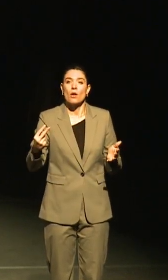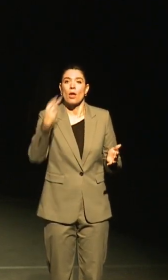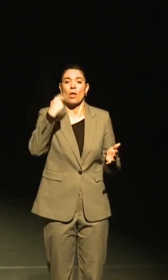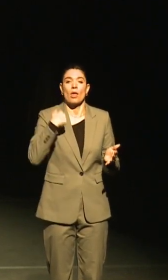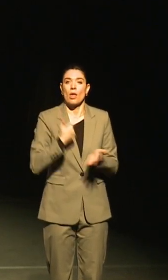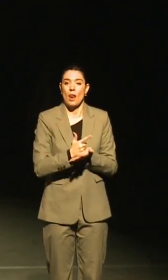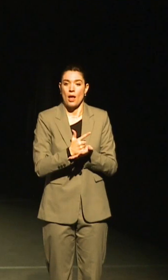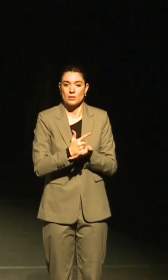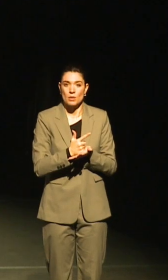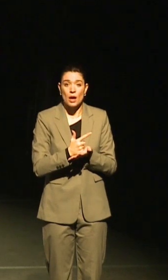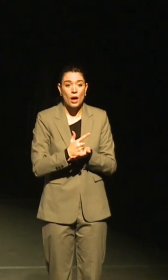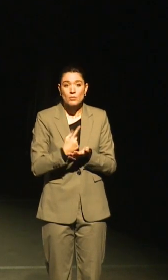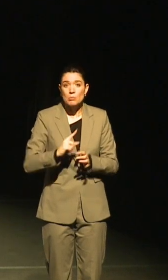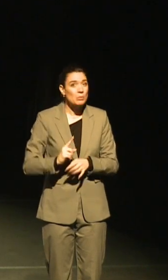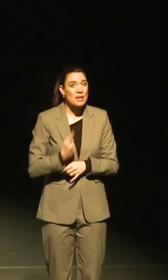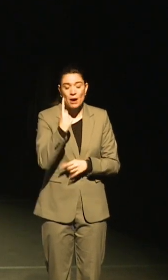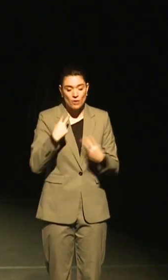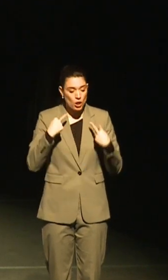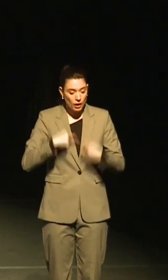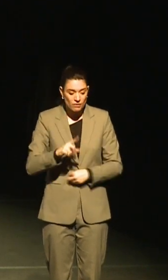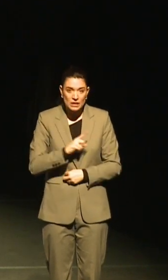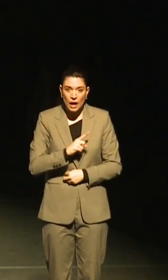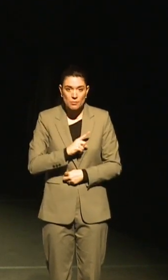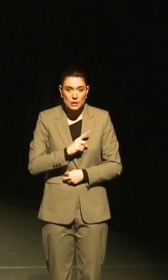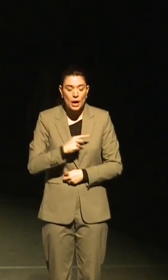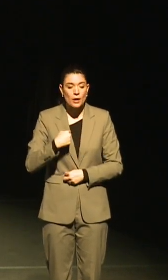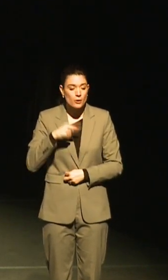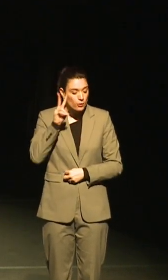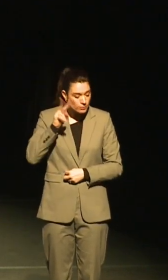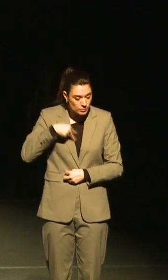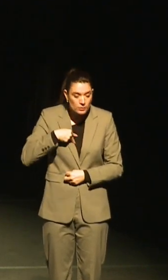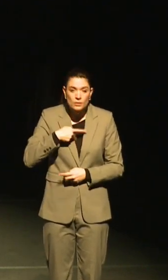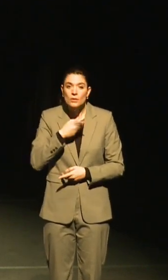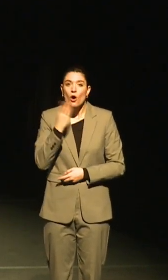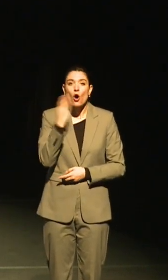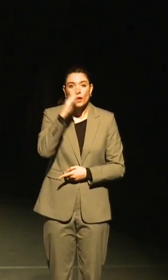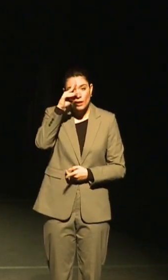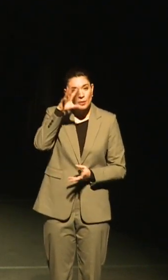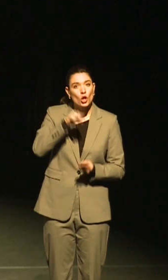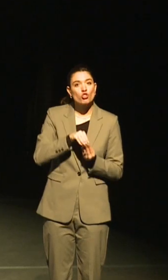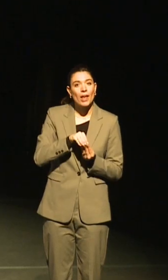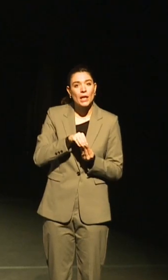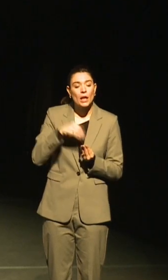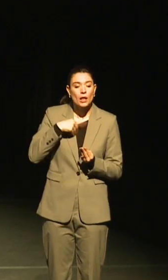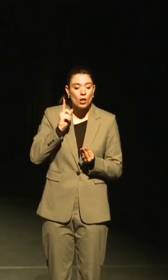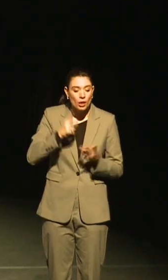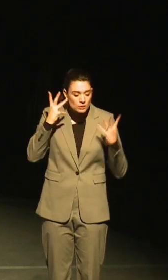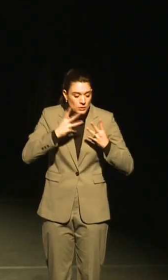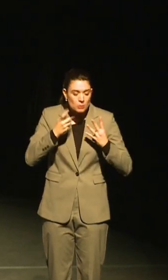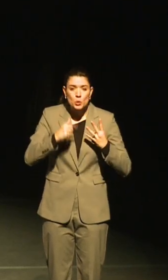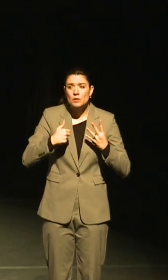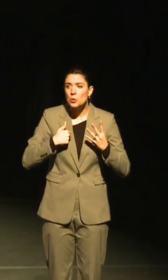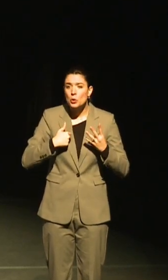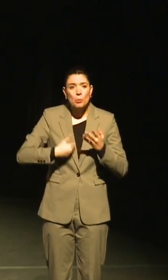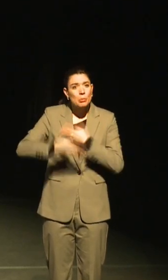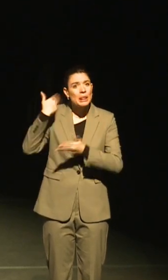dovuto riflettere sul mio orientamento di genere che in precedenza non mi era mai capitato Nel senso che io avevo sempre dato per